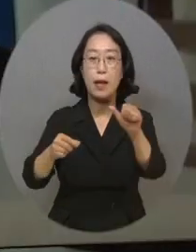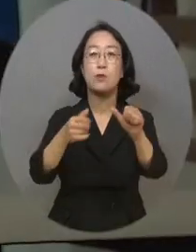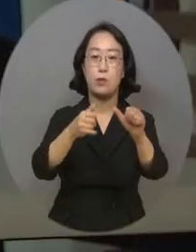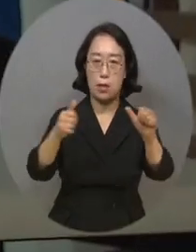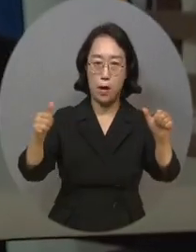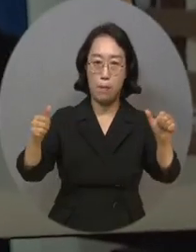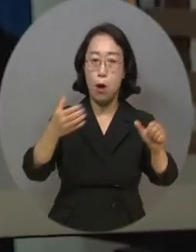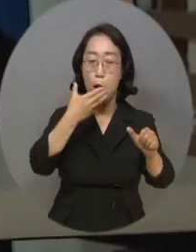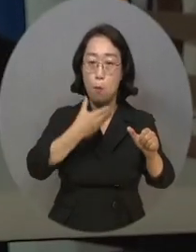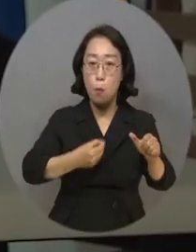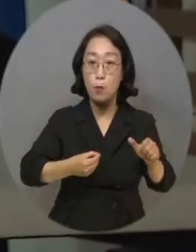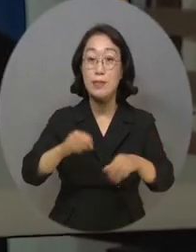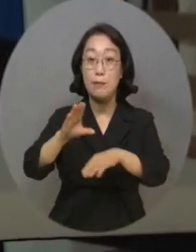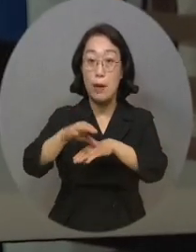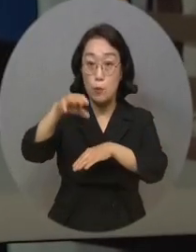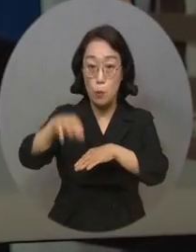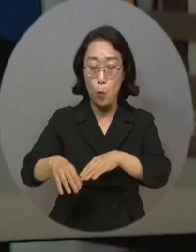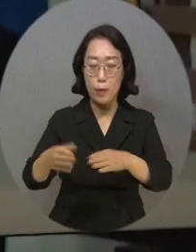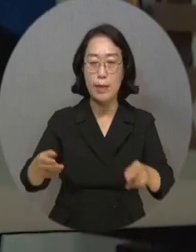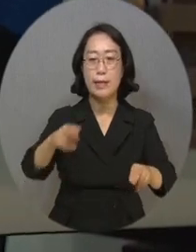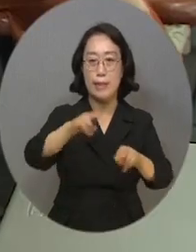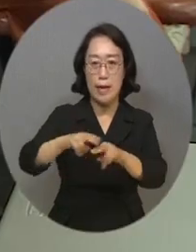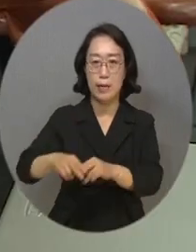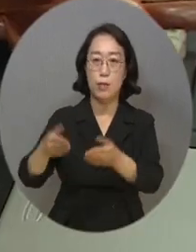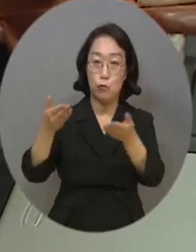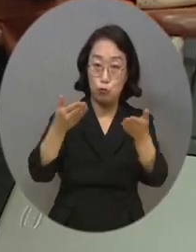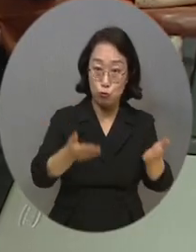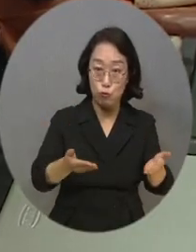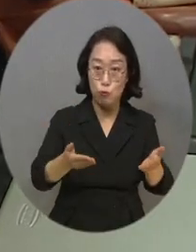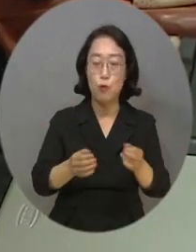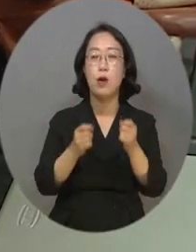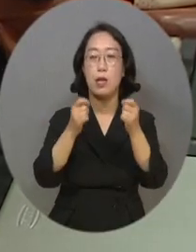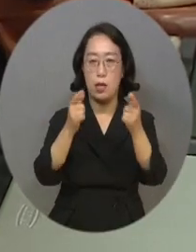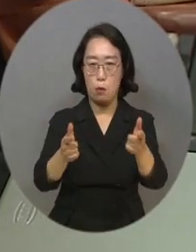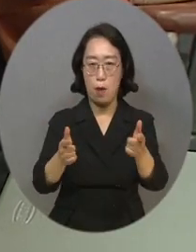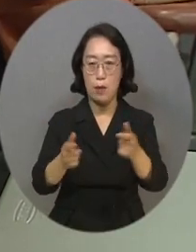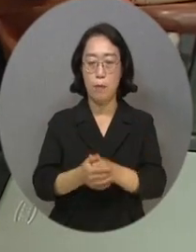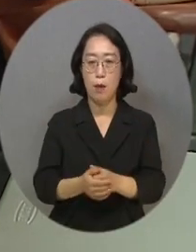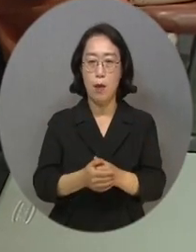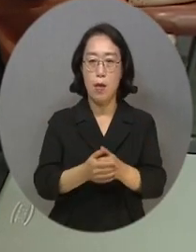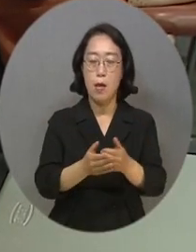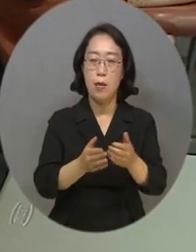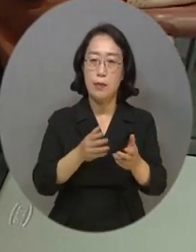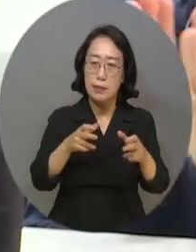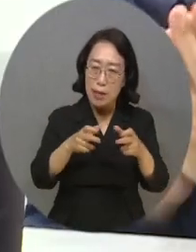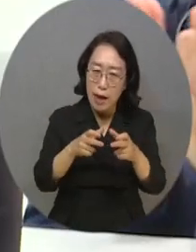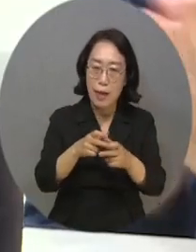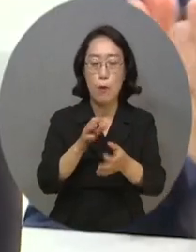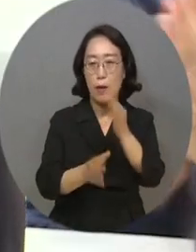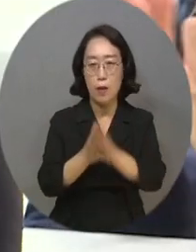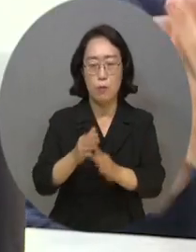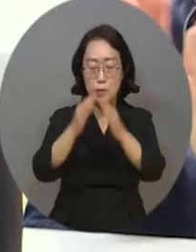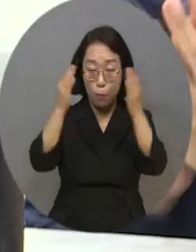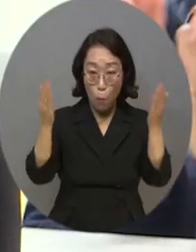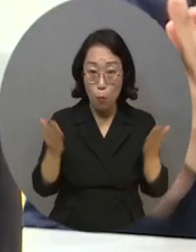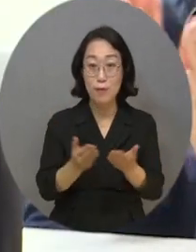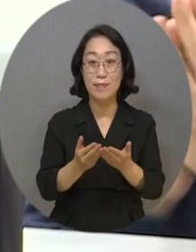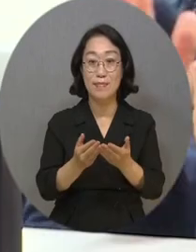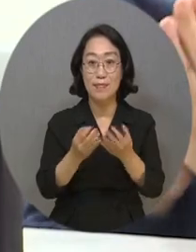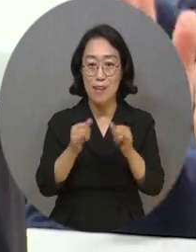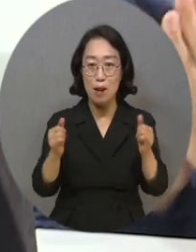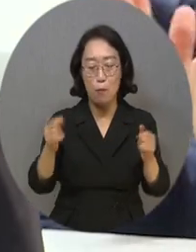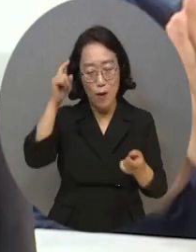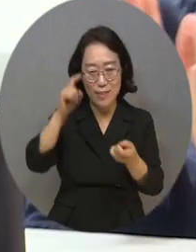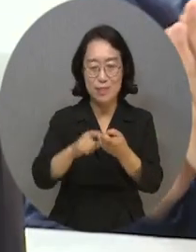5명에게는 복지TV에 취업할 수 있는 기회를 제공하는 만큼 다양한 장애 유형과 연령, 직업을 가진 장애인들의